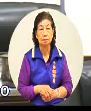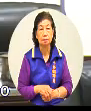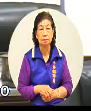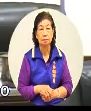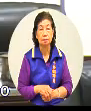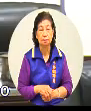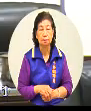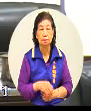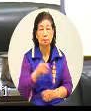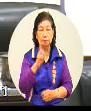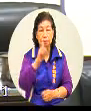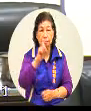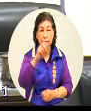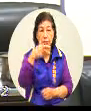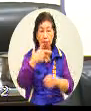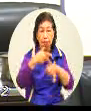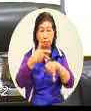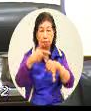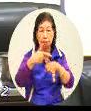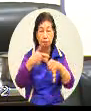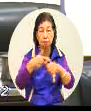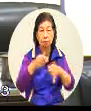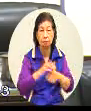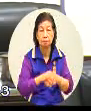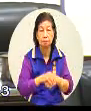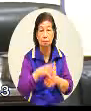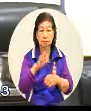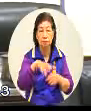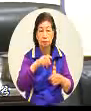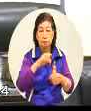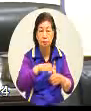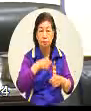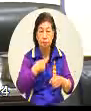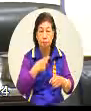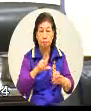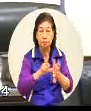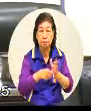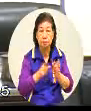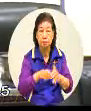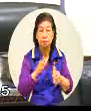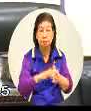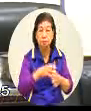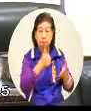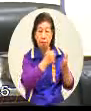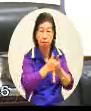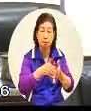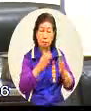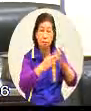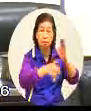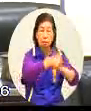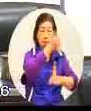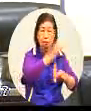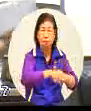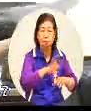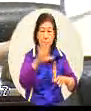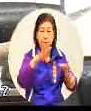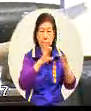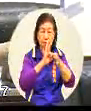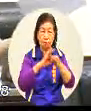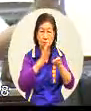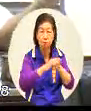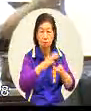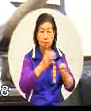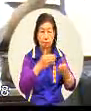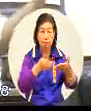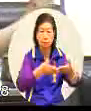我剩十七分钟啦，啊，十七分钟我未使耽误你的时间啦，即马即个我的时间啦，啊，所以我请市长、副市长，甲些相关的个事来接一个地政署，听一个民众的声